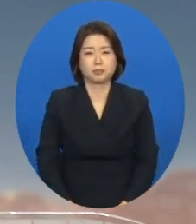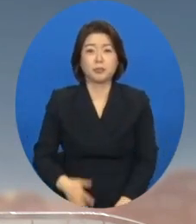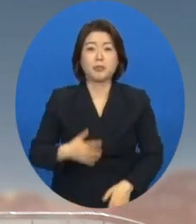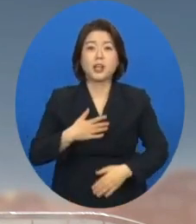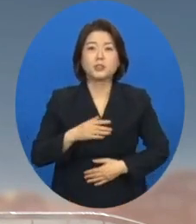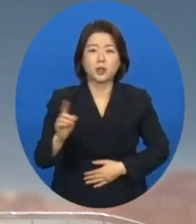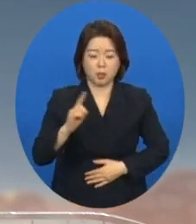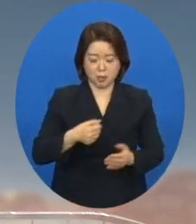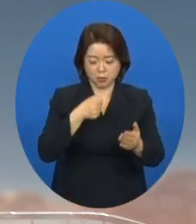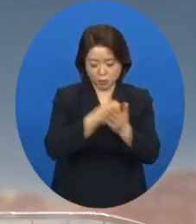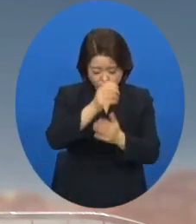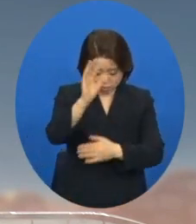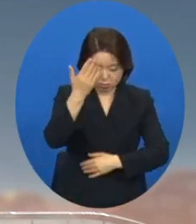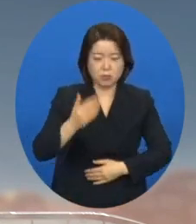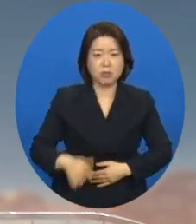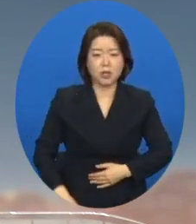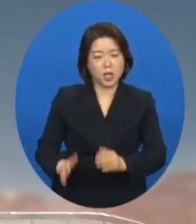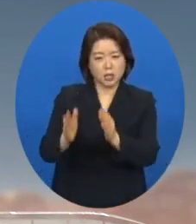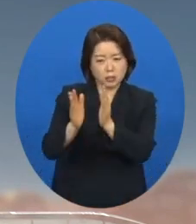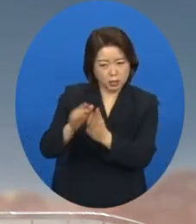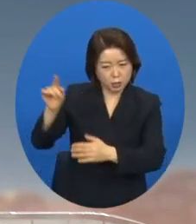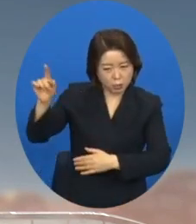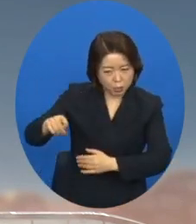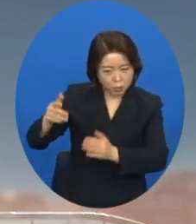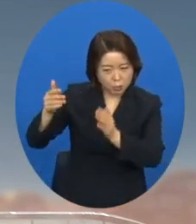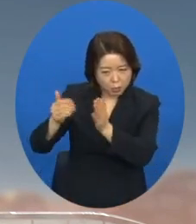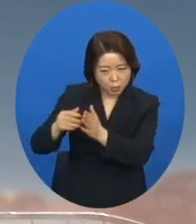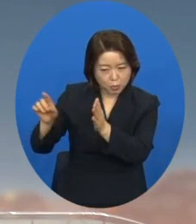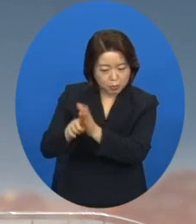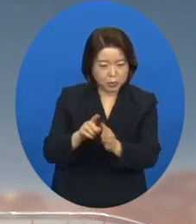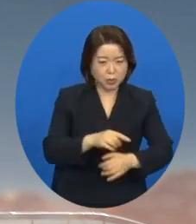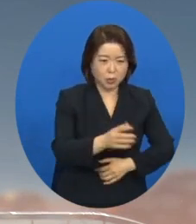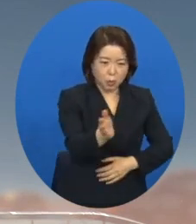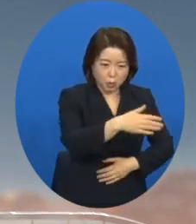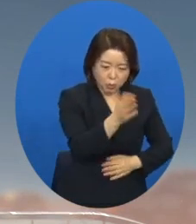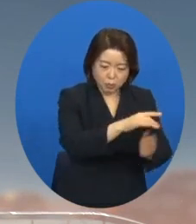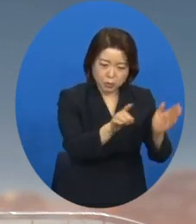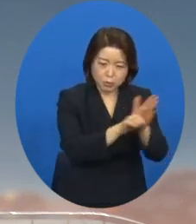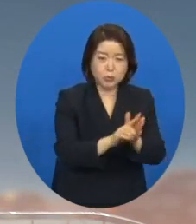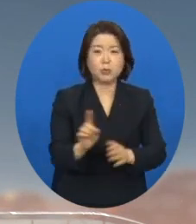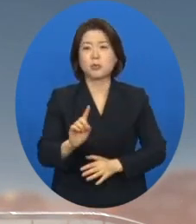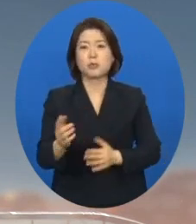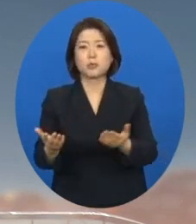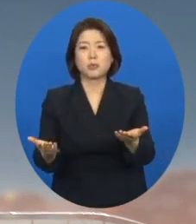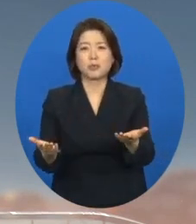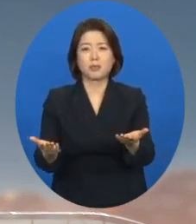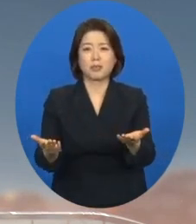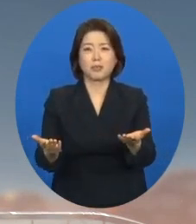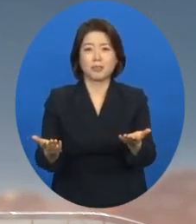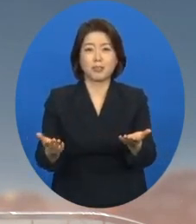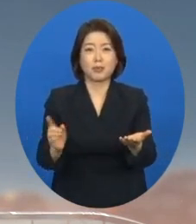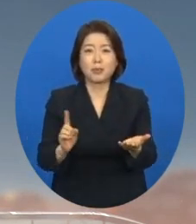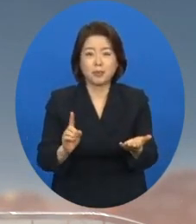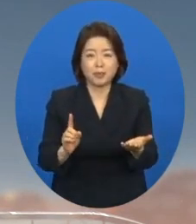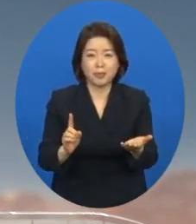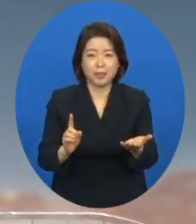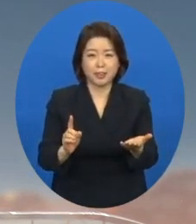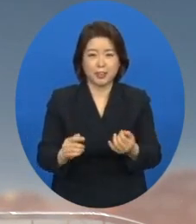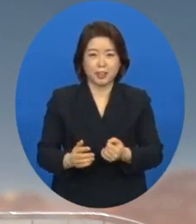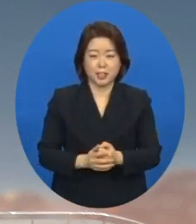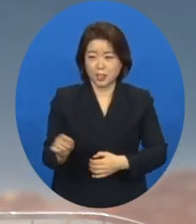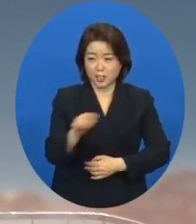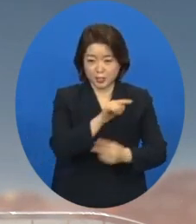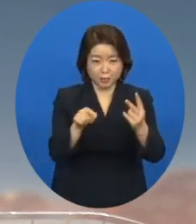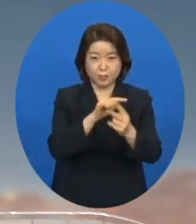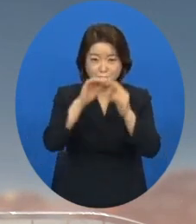저는 이제 결정을 내려야 돼요. 이게 책이 온 걸 믿어야 돼요? 지금 없는 걸 믿어야 돼요? 여러분. 예? 둘 다